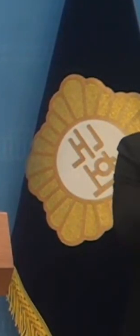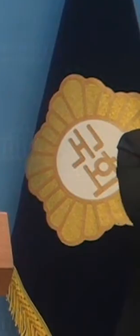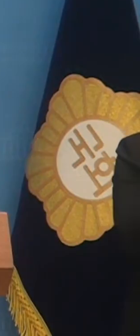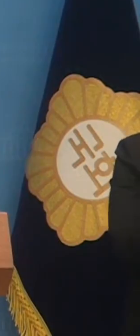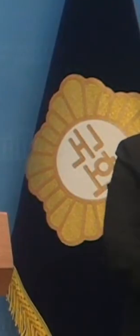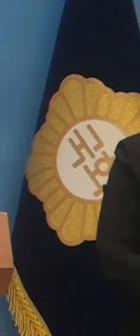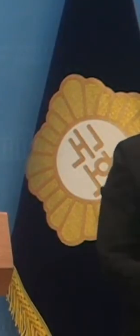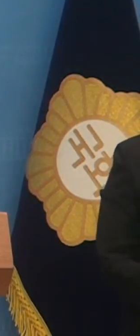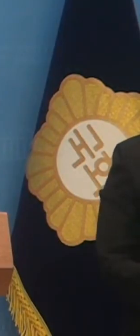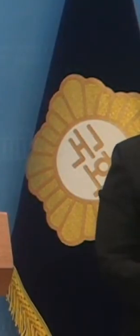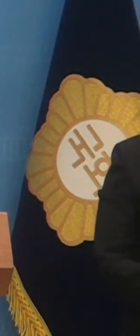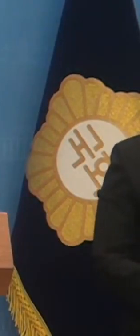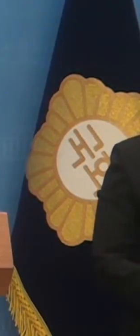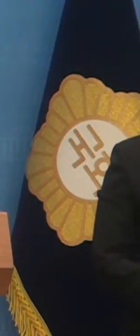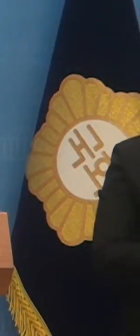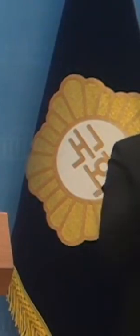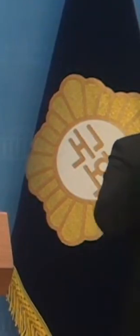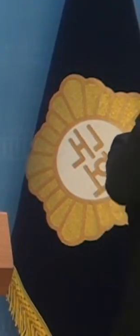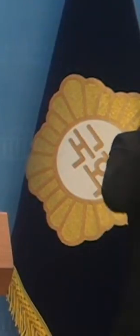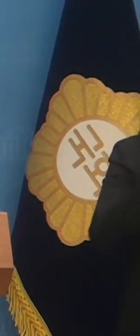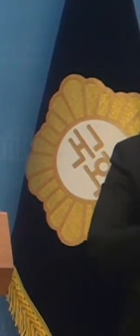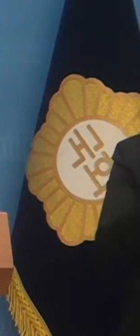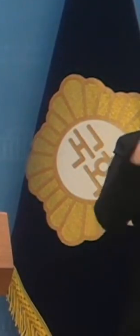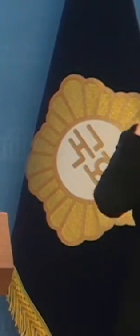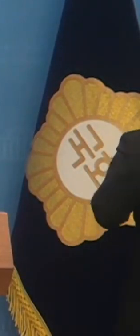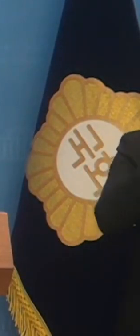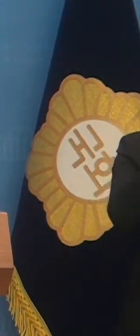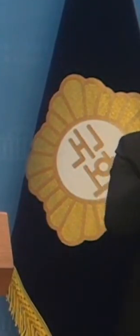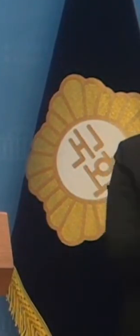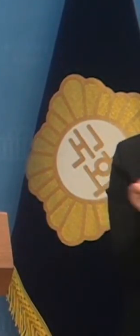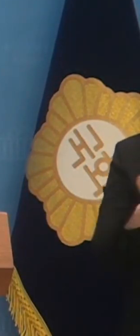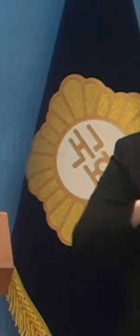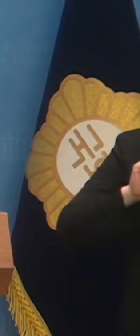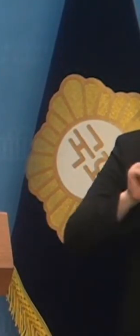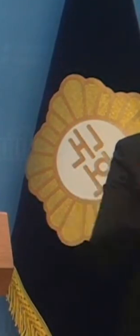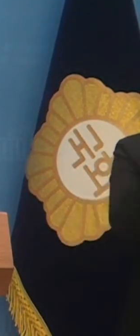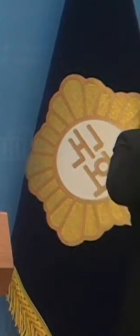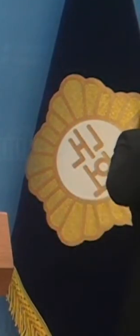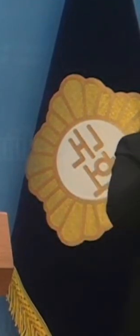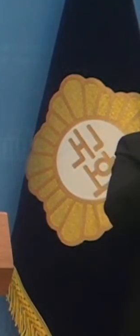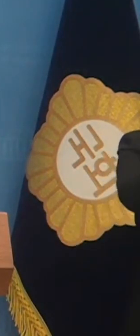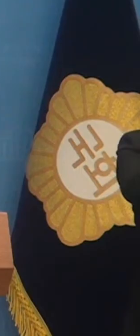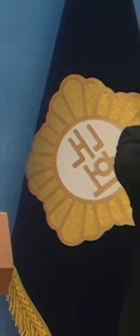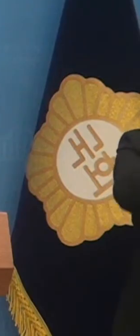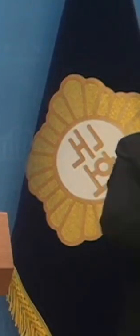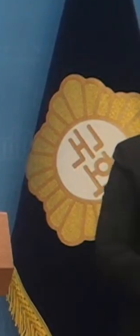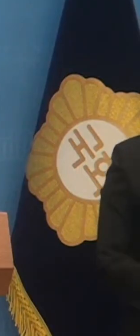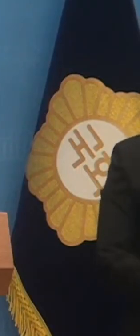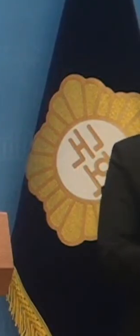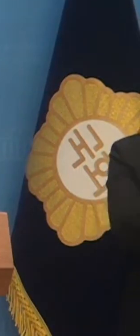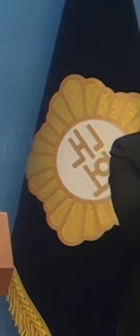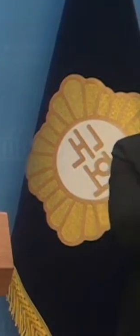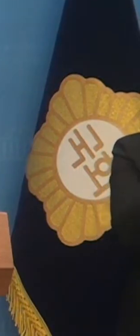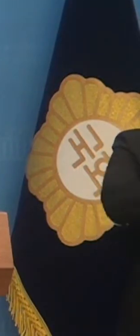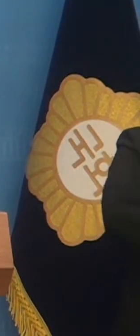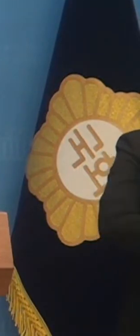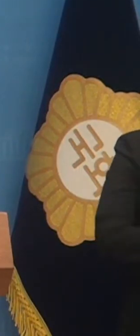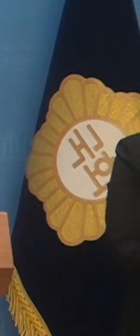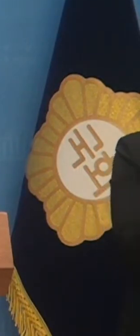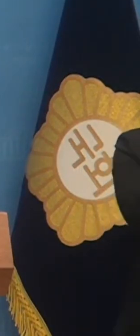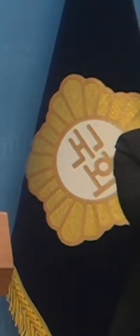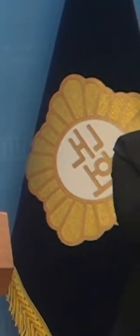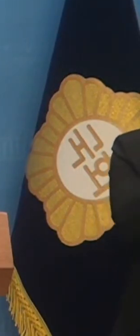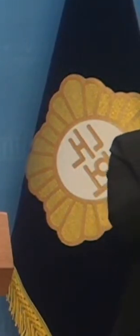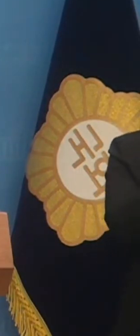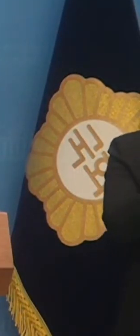것입니까? 조사의 판단은 범죄자가 아니라 수사기관에서 합니다. 법을 위반하고 잘못을